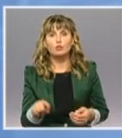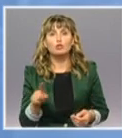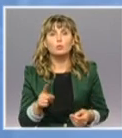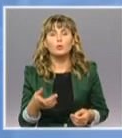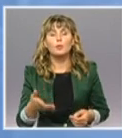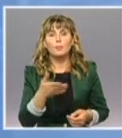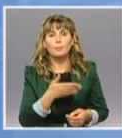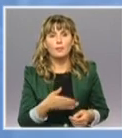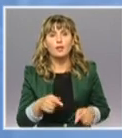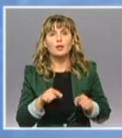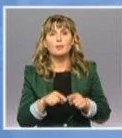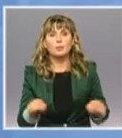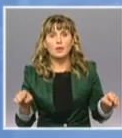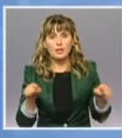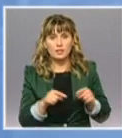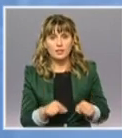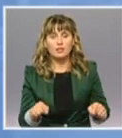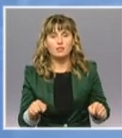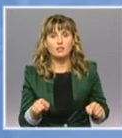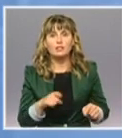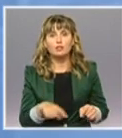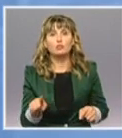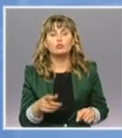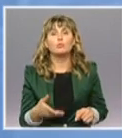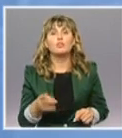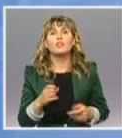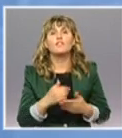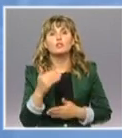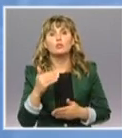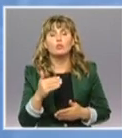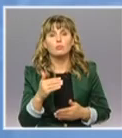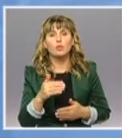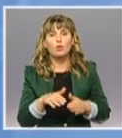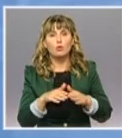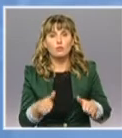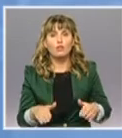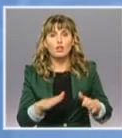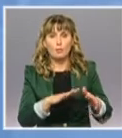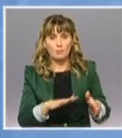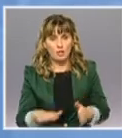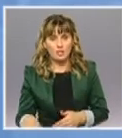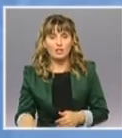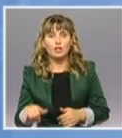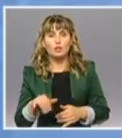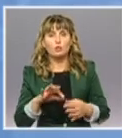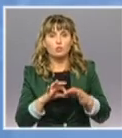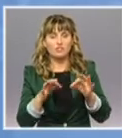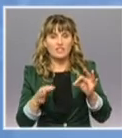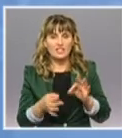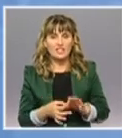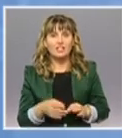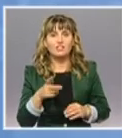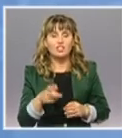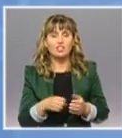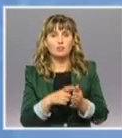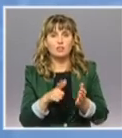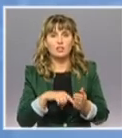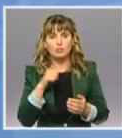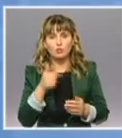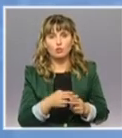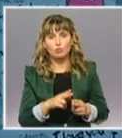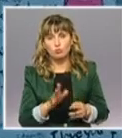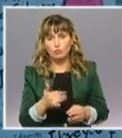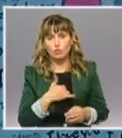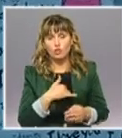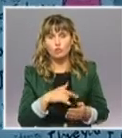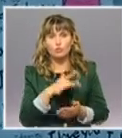мы пропагандировали, за то, чтобы на высоком уровне прошла универсиада в 2017 году, которая будет в нашем